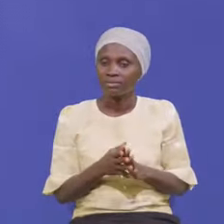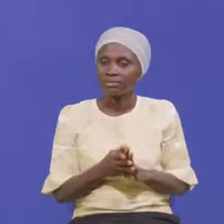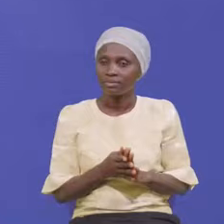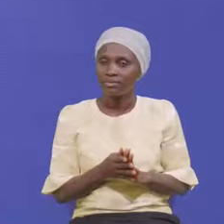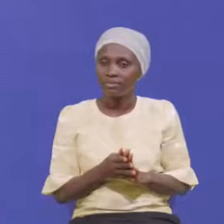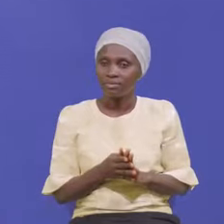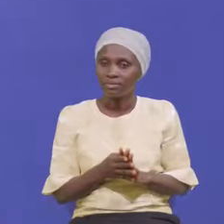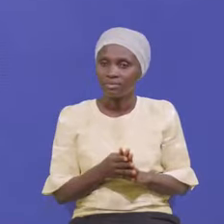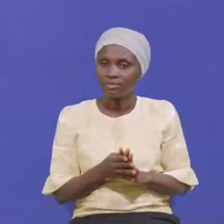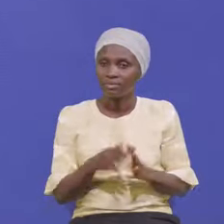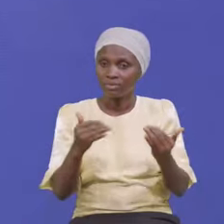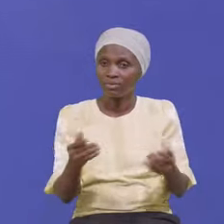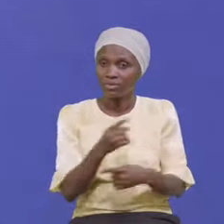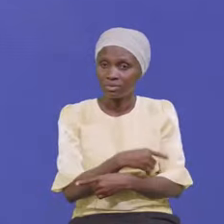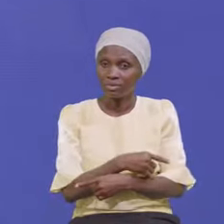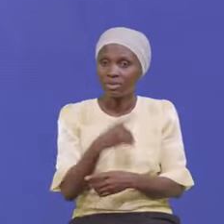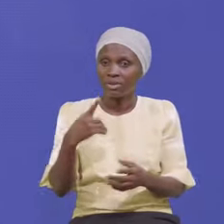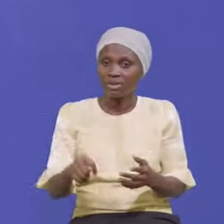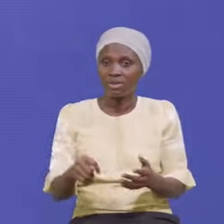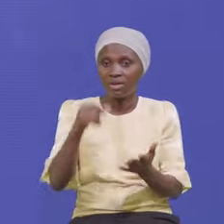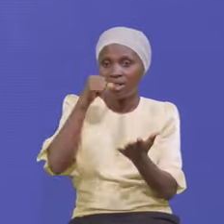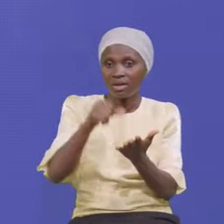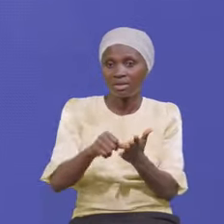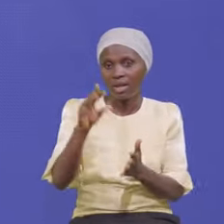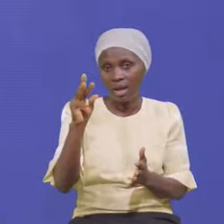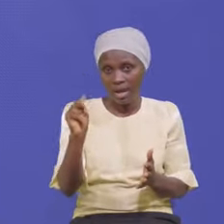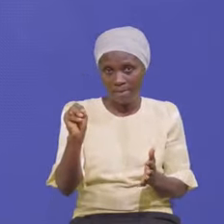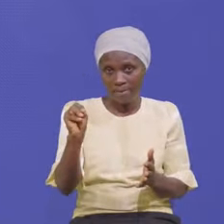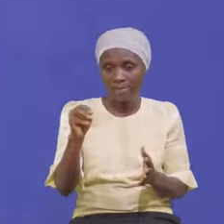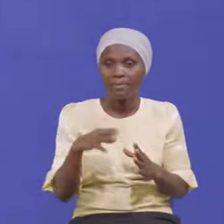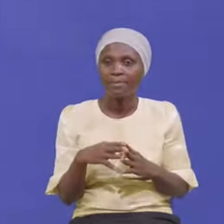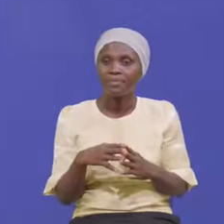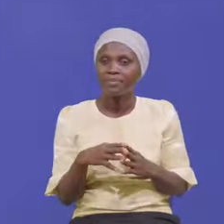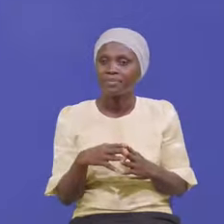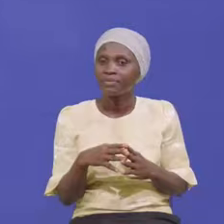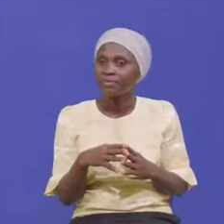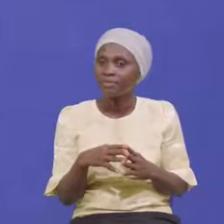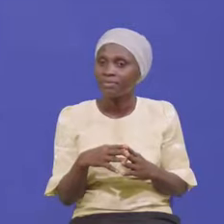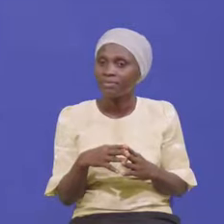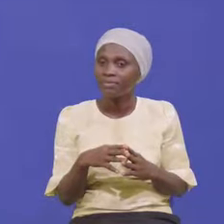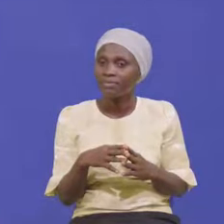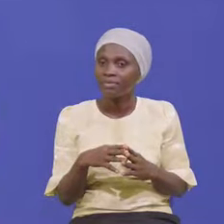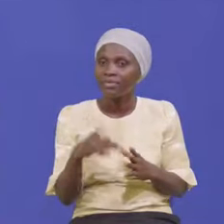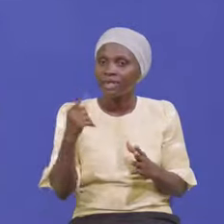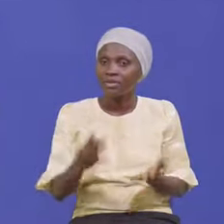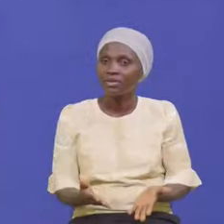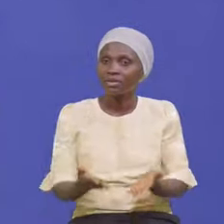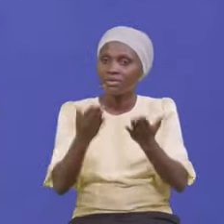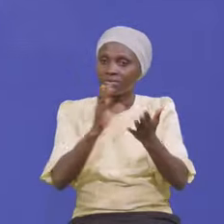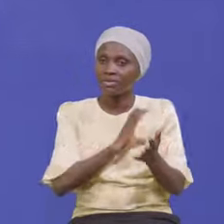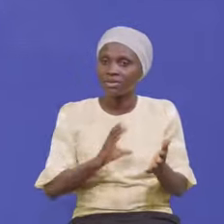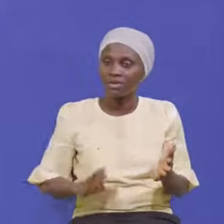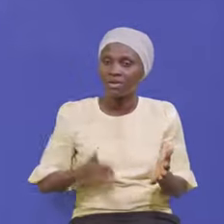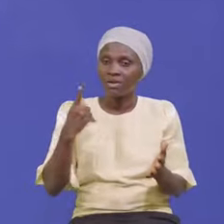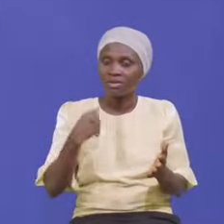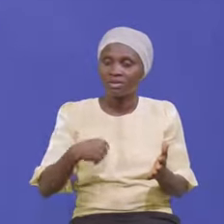అక్షరాన్ని చూడబోతున్నాం. Today the letter M. ఈ రోజున M అనే అక్షరం. The uplifted Christ, the